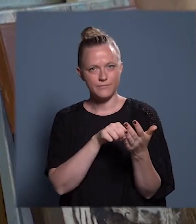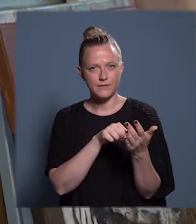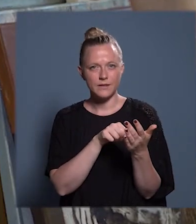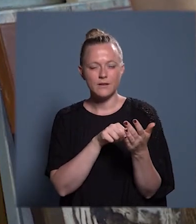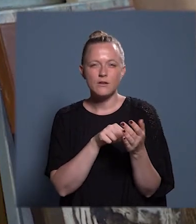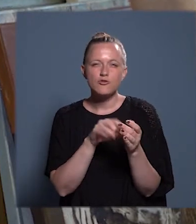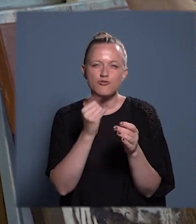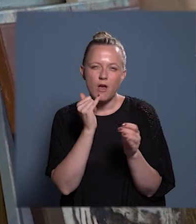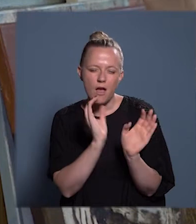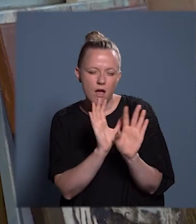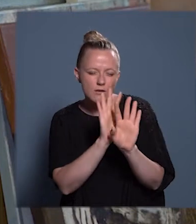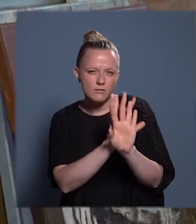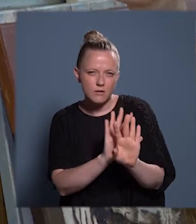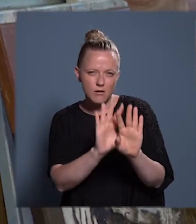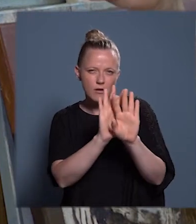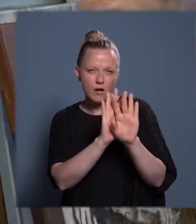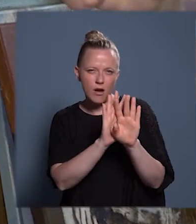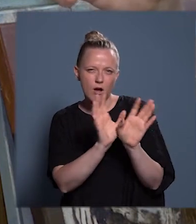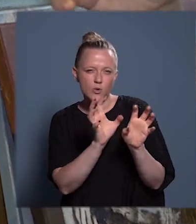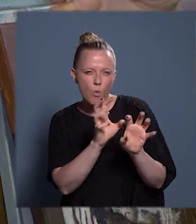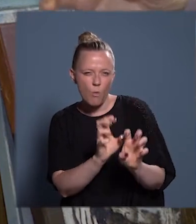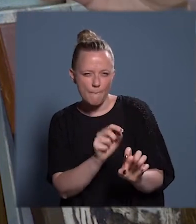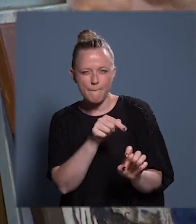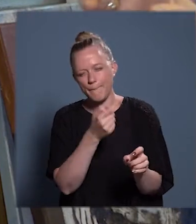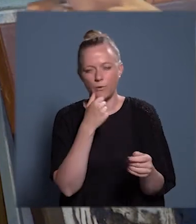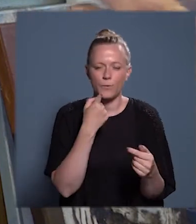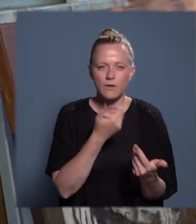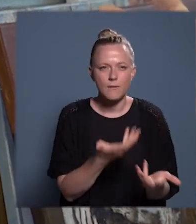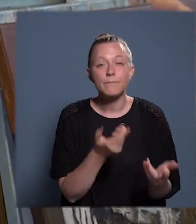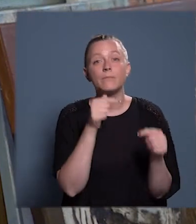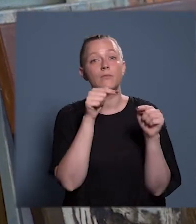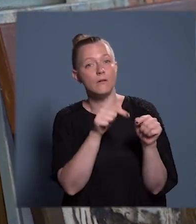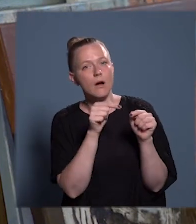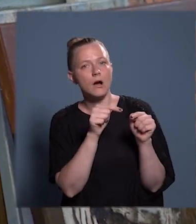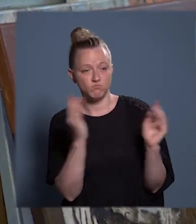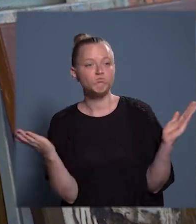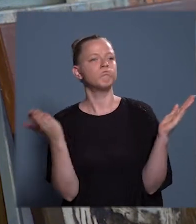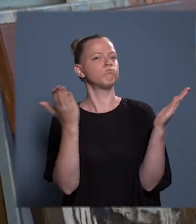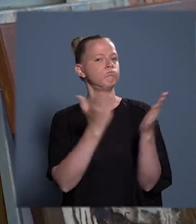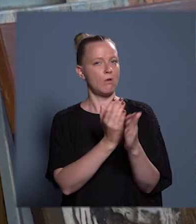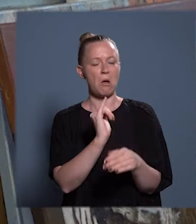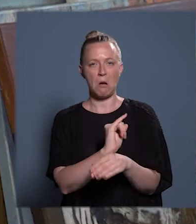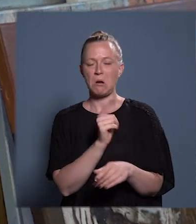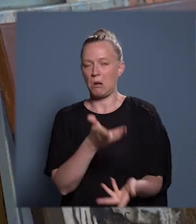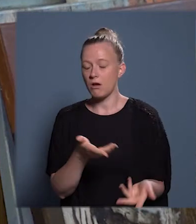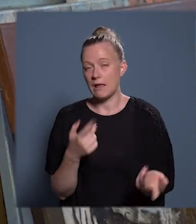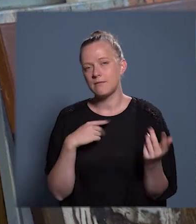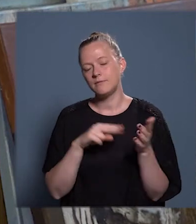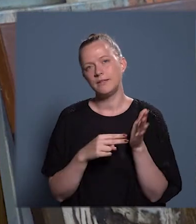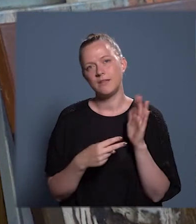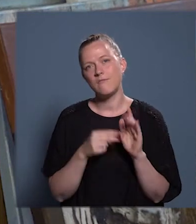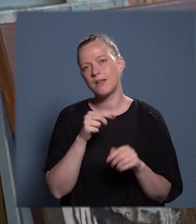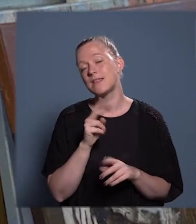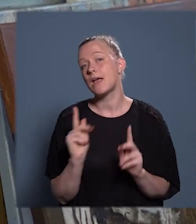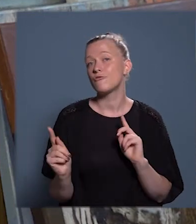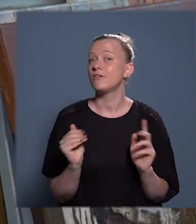mustársárga romok, vagy minek nevezem, azok úgy passzolnak hozzá. Ez a tervem, hogy ezzel még